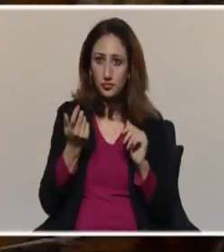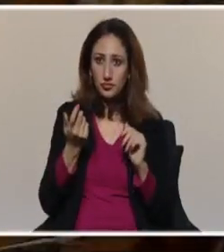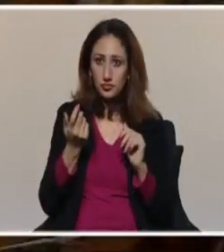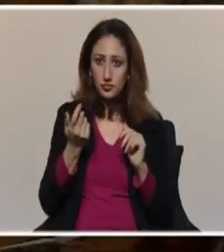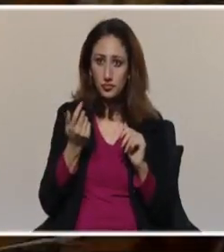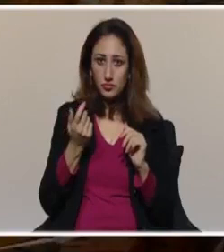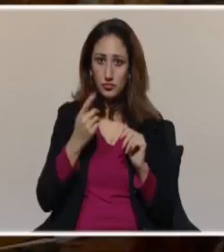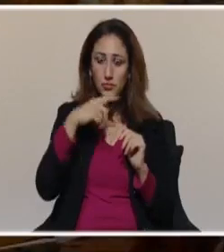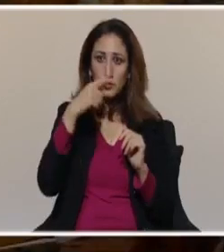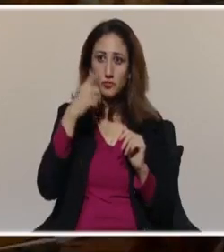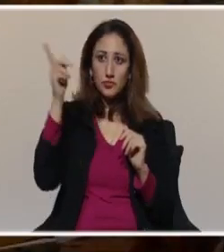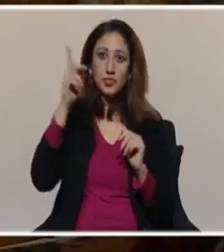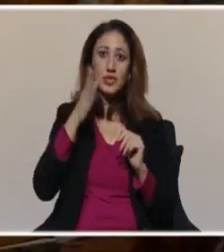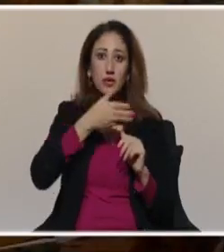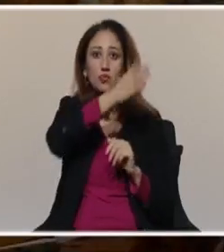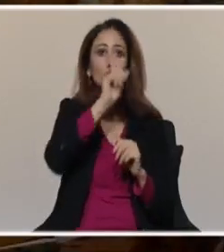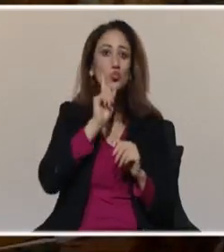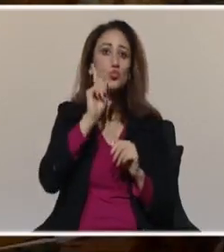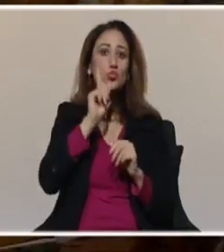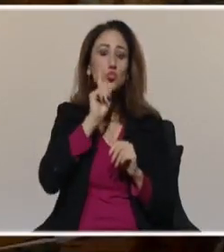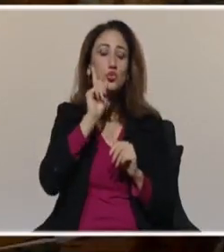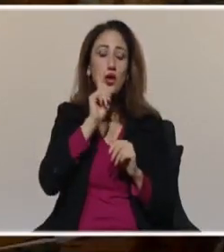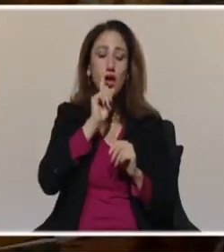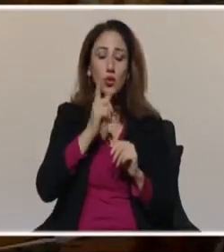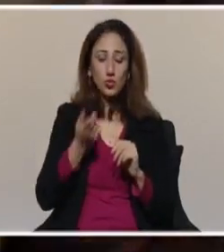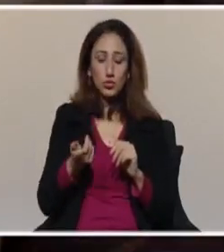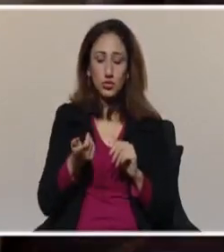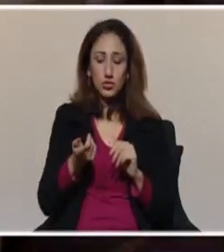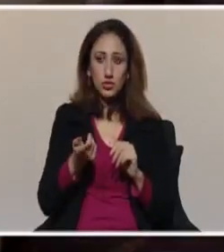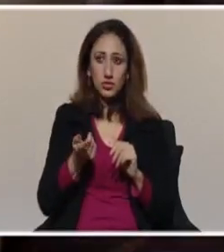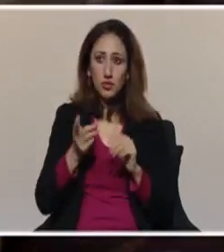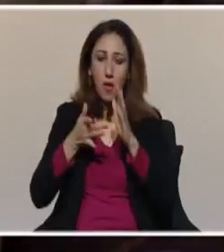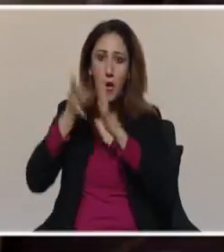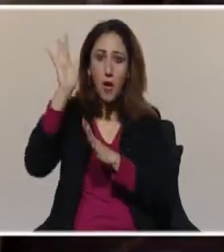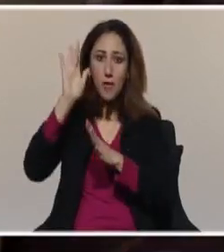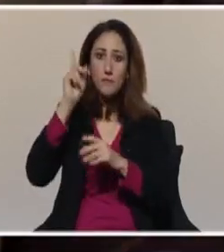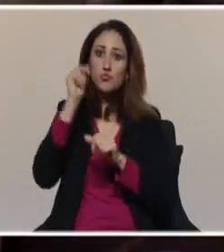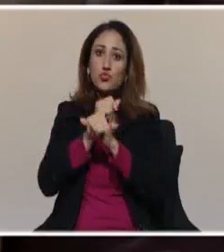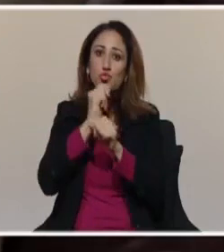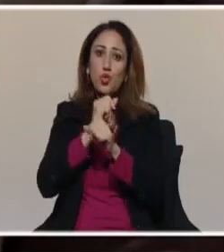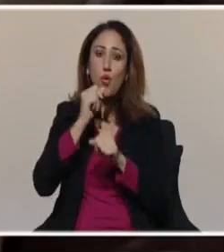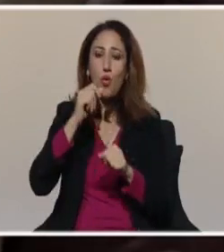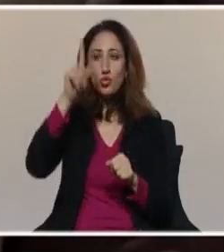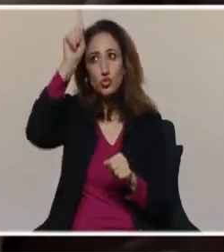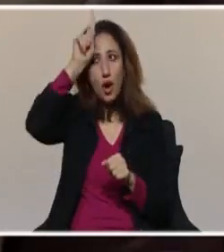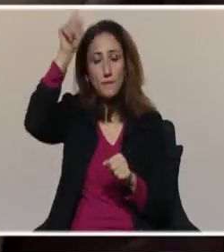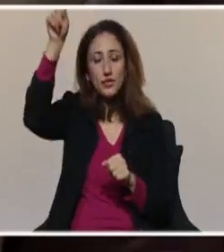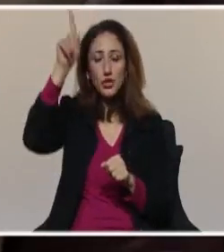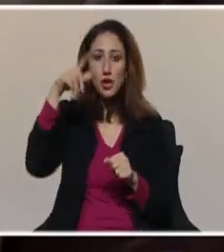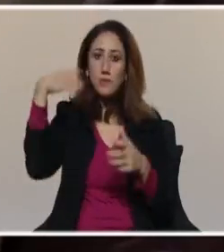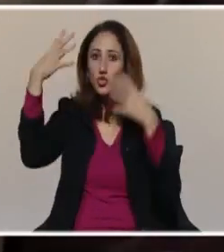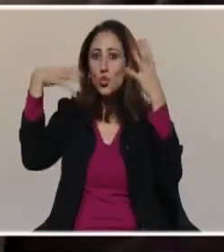يروح النيابة وأنه هو هربان ومختفي، رد حضرتك إيه؟ الأستاذ هاني في شغله في شرم الشيخ، ما بين شرم الشيخ